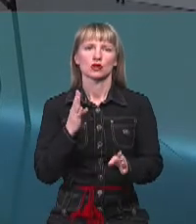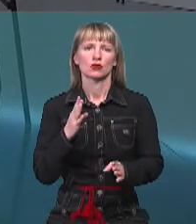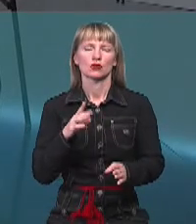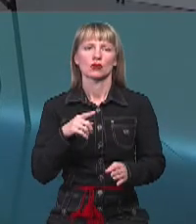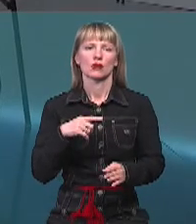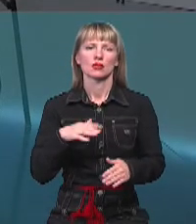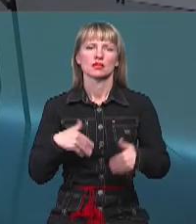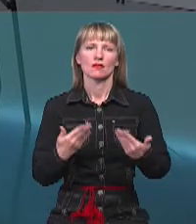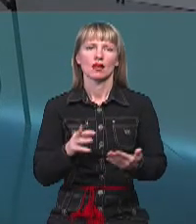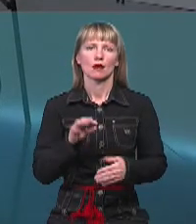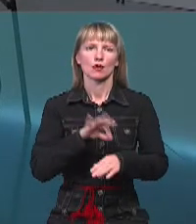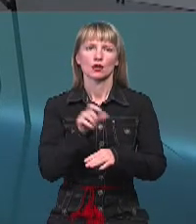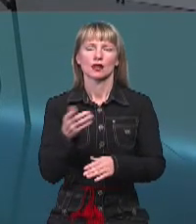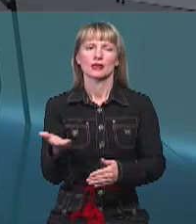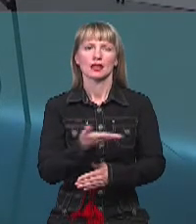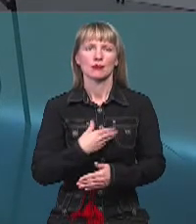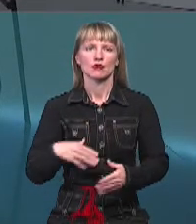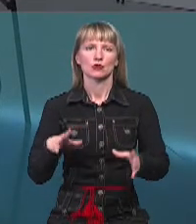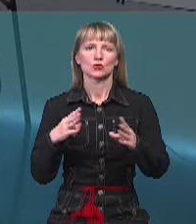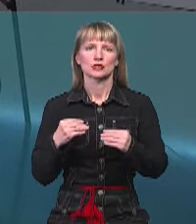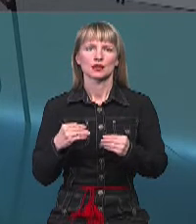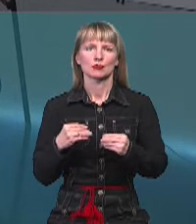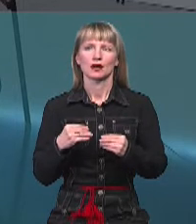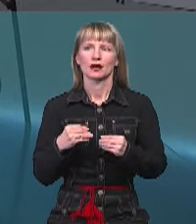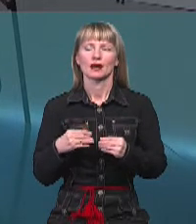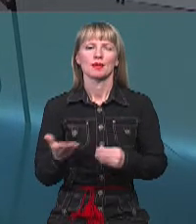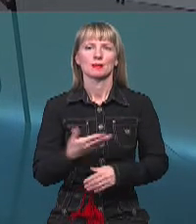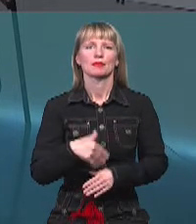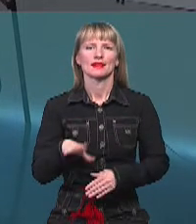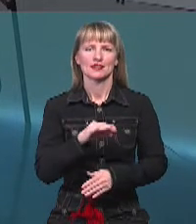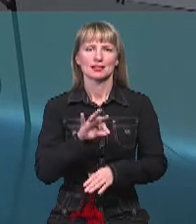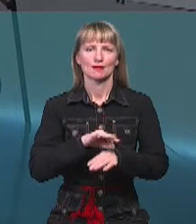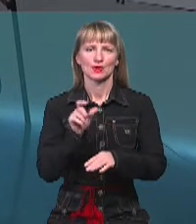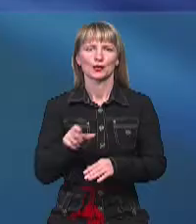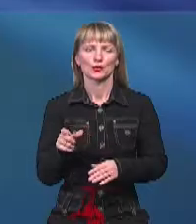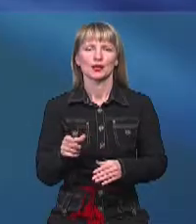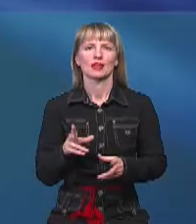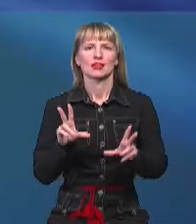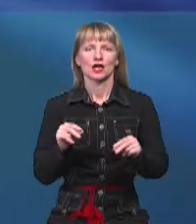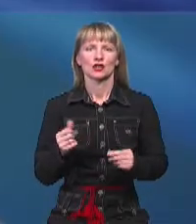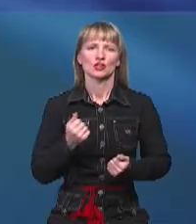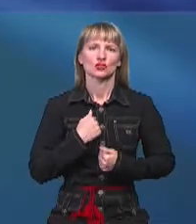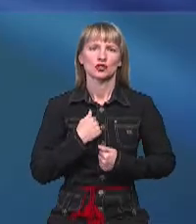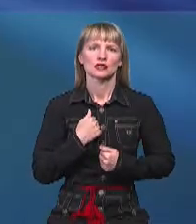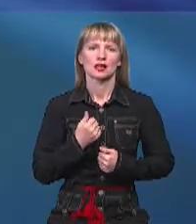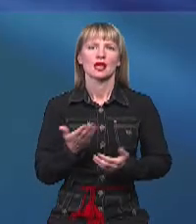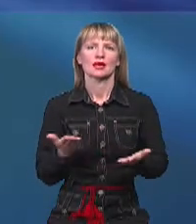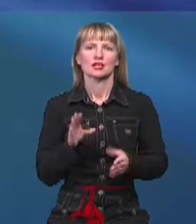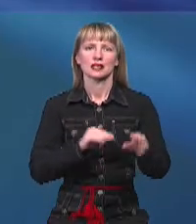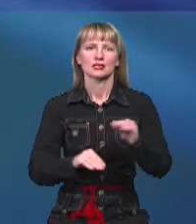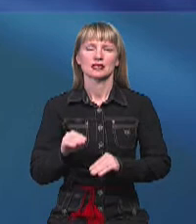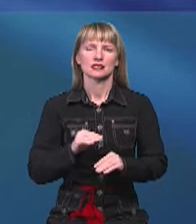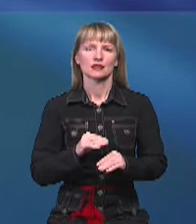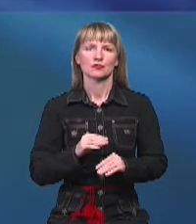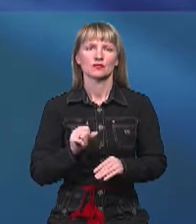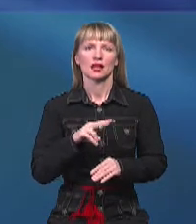і пацієнтам, так і нам з вами з усіма. Бо ми всі пацієнти, так. На жаль, або на щастя, як воно складеться, скажімо